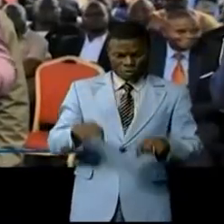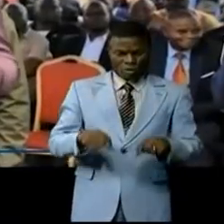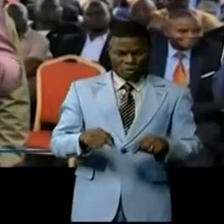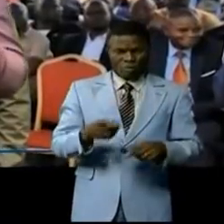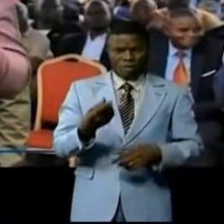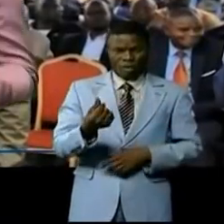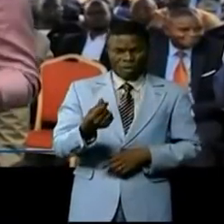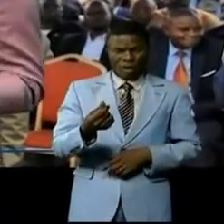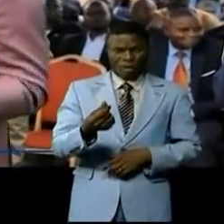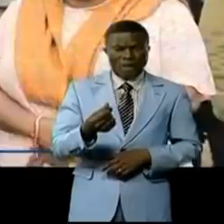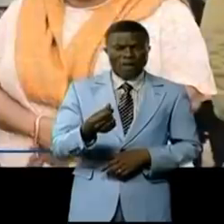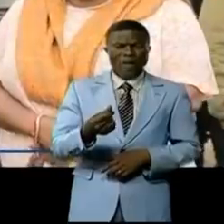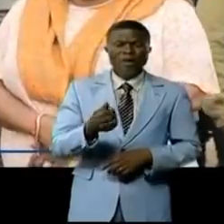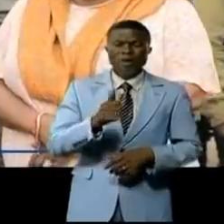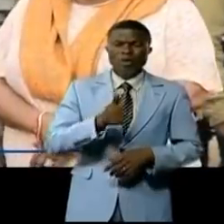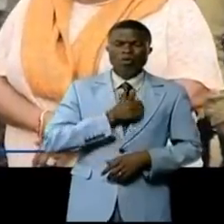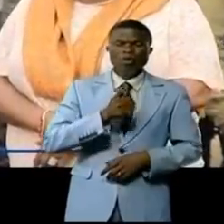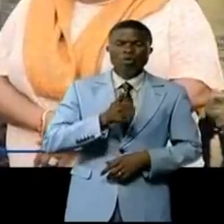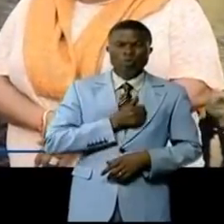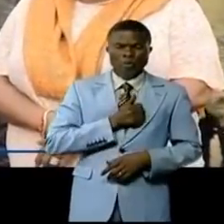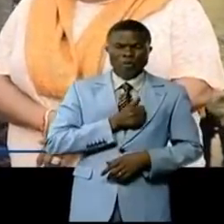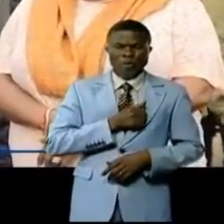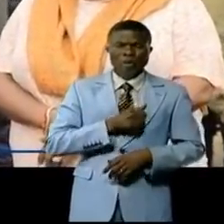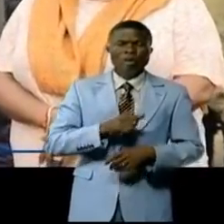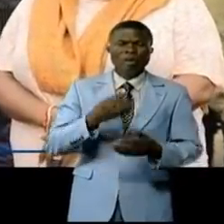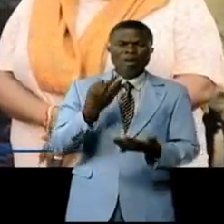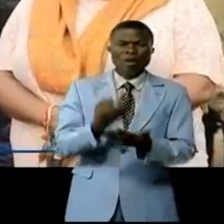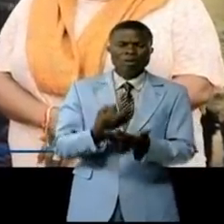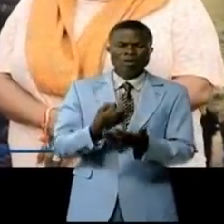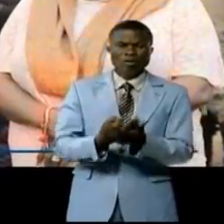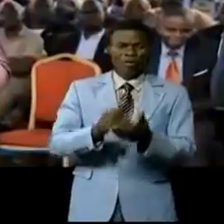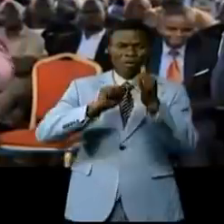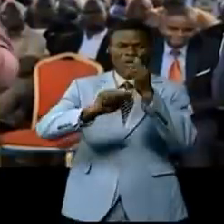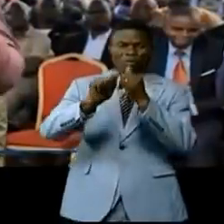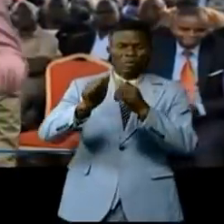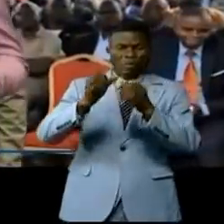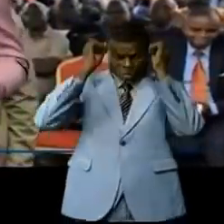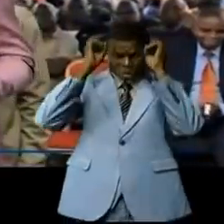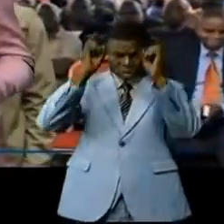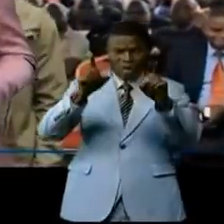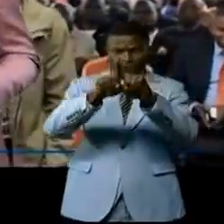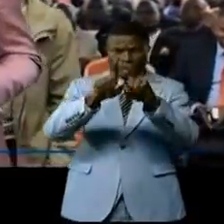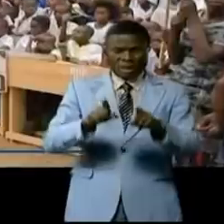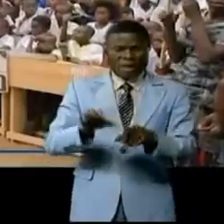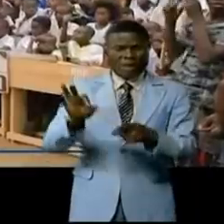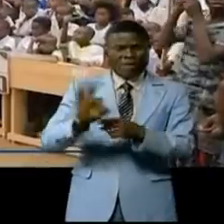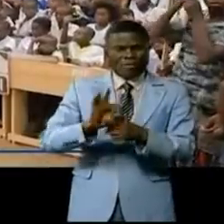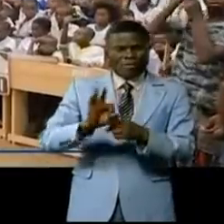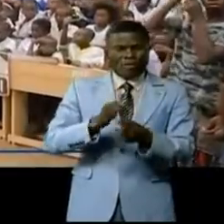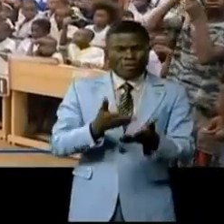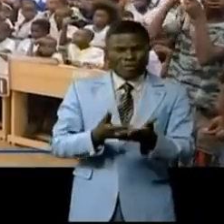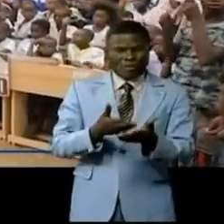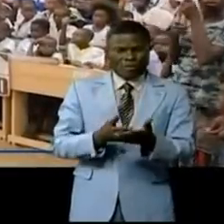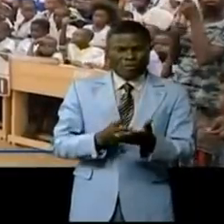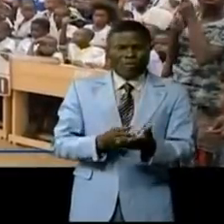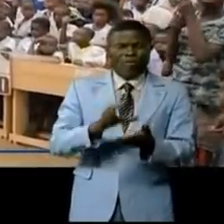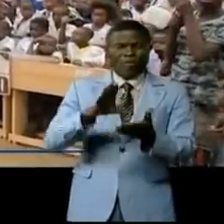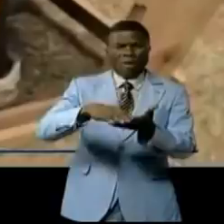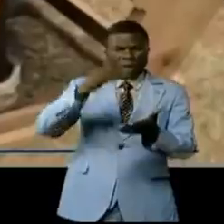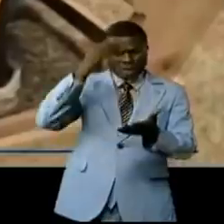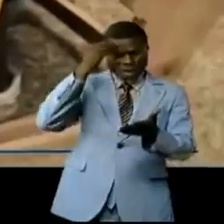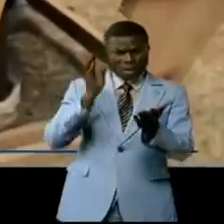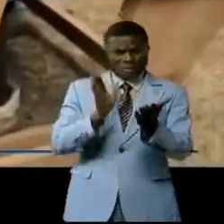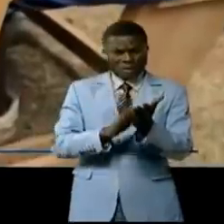par les maigres moyens du Fonds de promotion de l'éducation et de la formation. Le bleu et blanc de cette partie